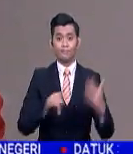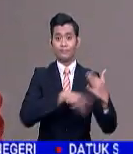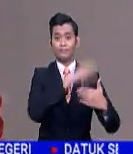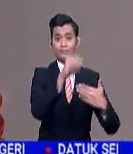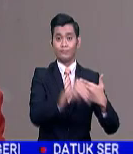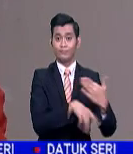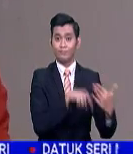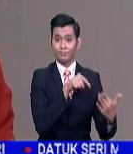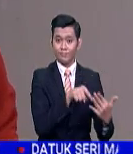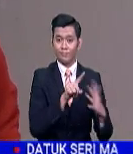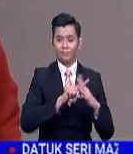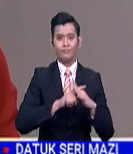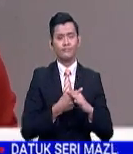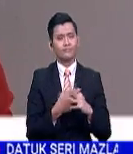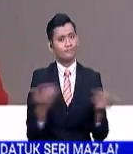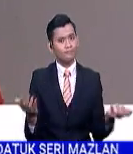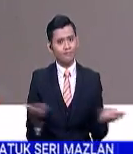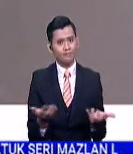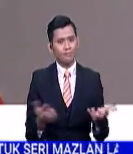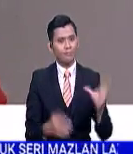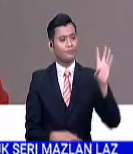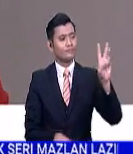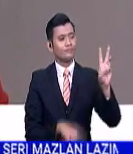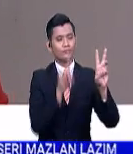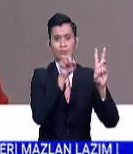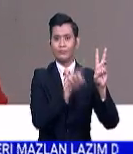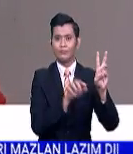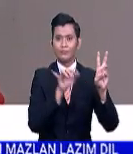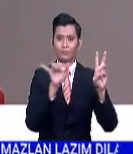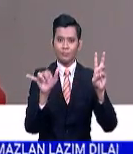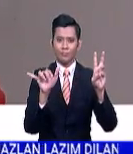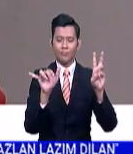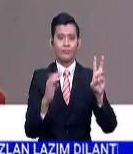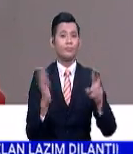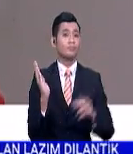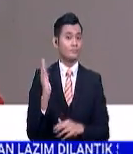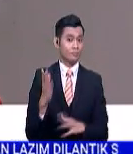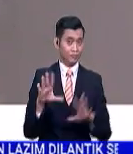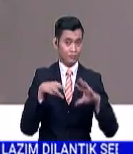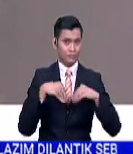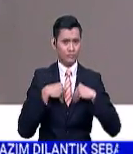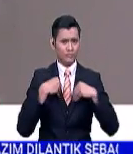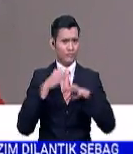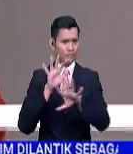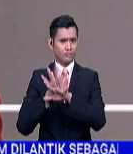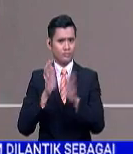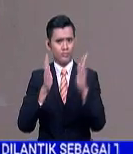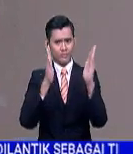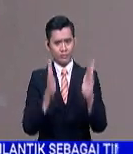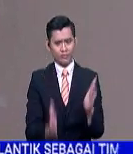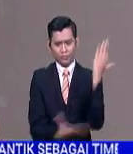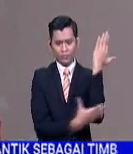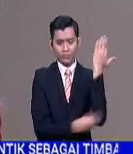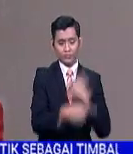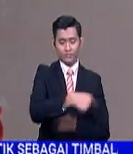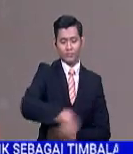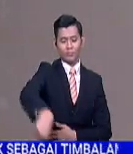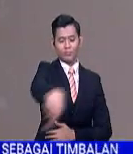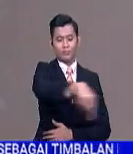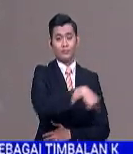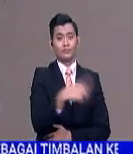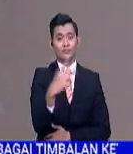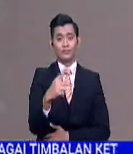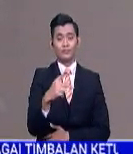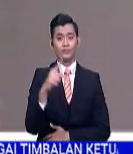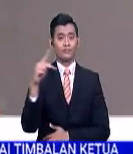ini bermula 6 Jun lagi dan mendapat sambutan baik daripada warga asnaf sekitar Kota Baru. Dan untuk perinciannya,